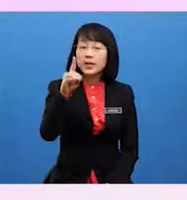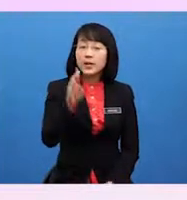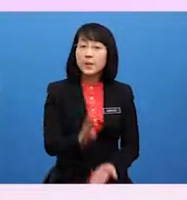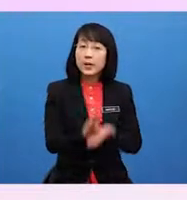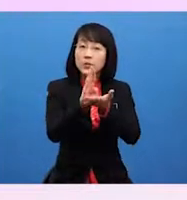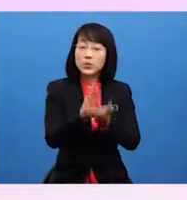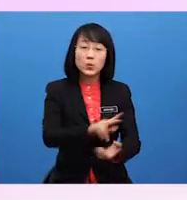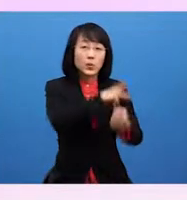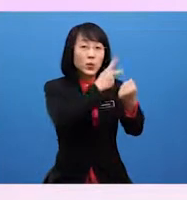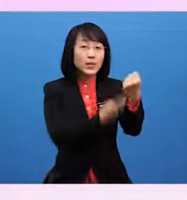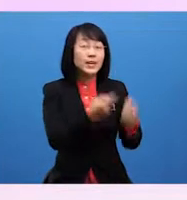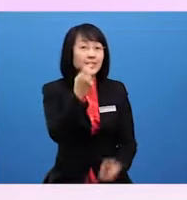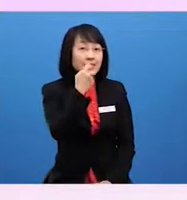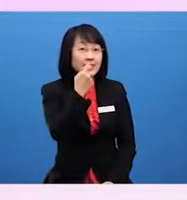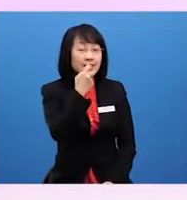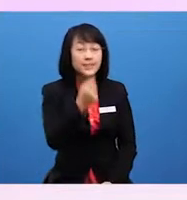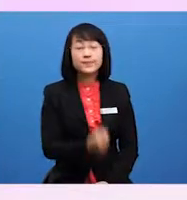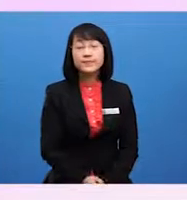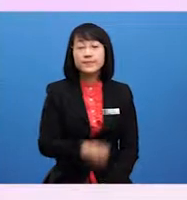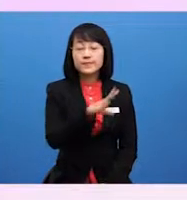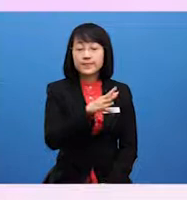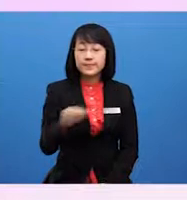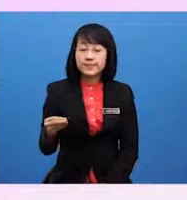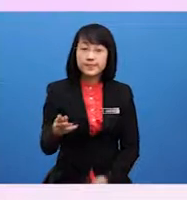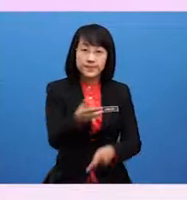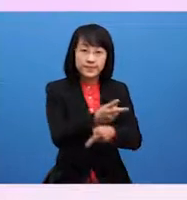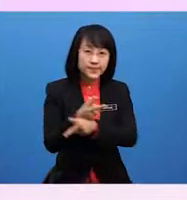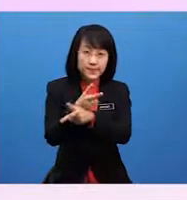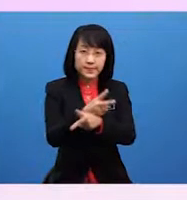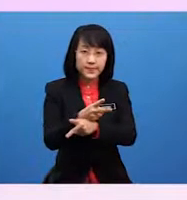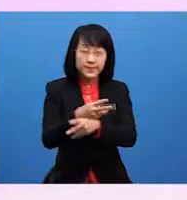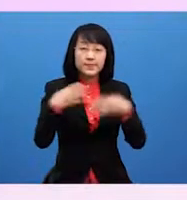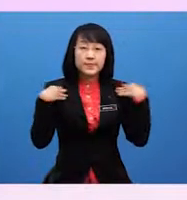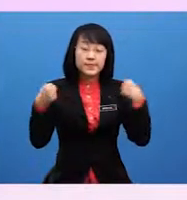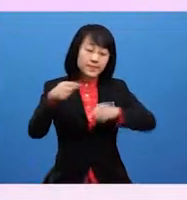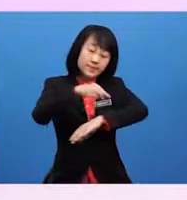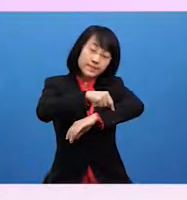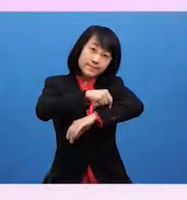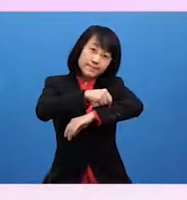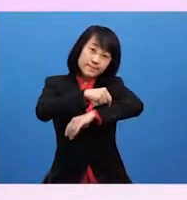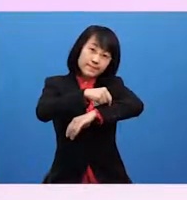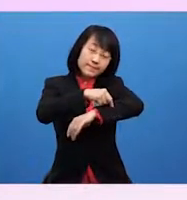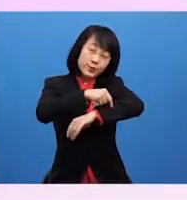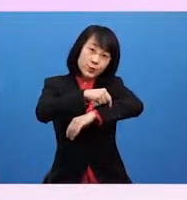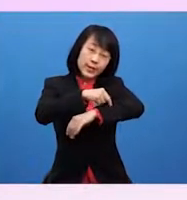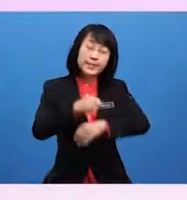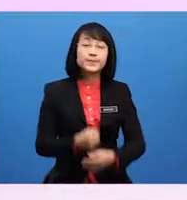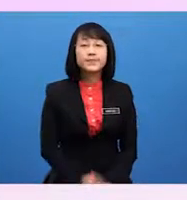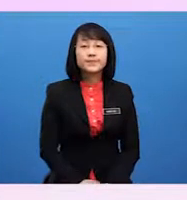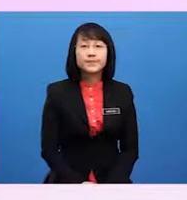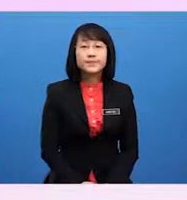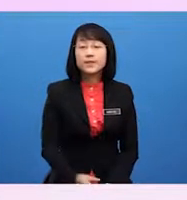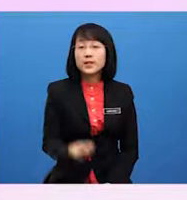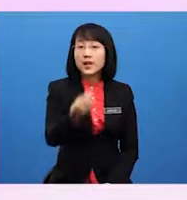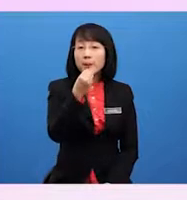enamel gigi dan memelihara kesihatan kulit. Ini bermakna pengambilan vitamin D yang